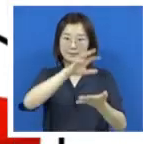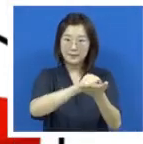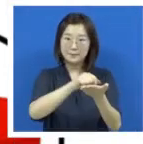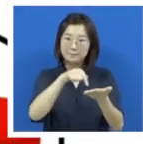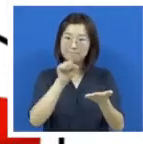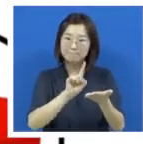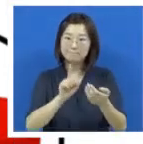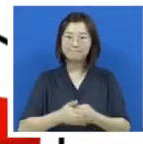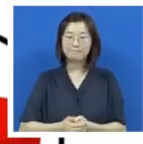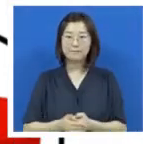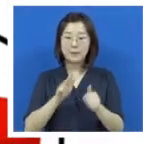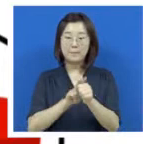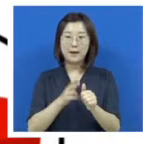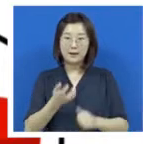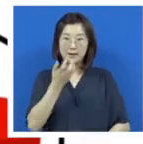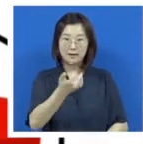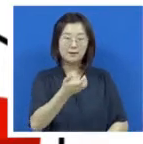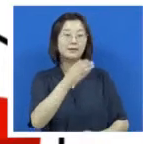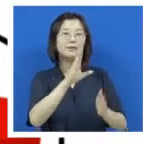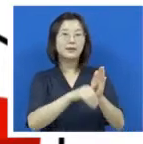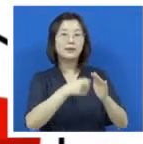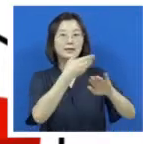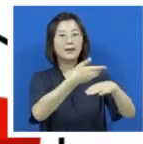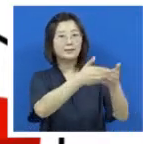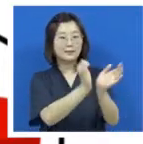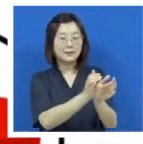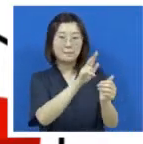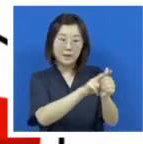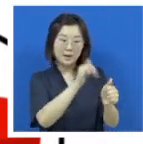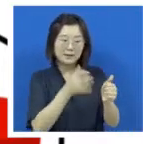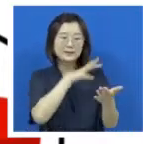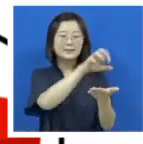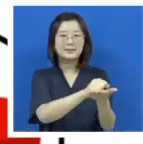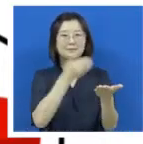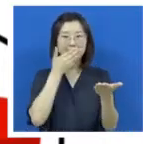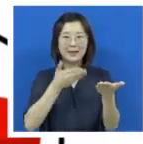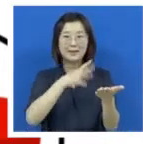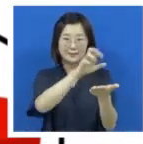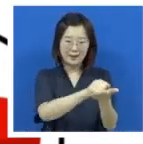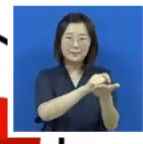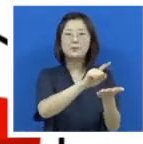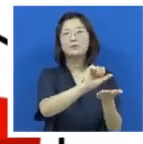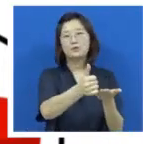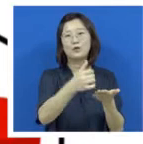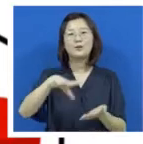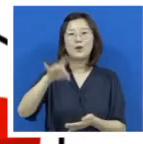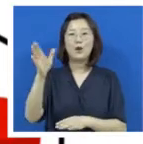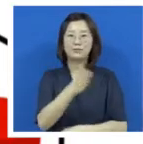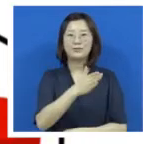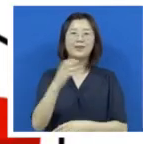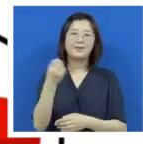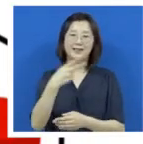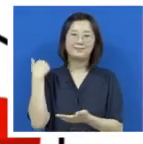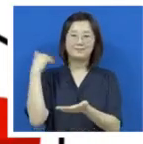아 잡기 마 로 옮길 때 칸에 상대편 말이 있으면 그 말을 잡습니다 잡힌 말은 처음부터 다시